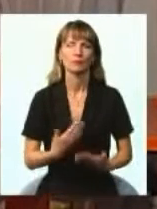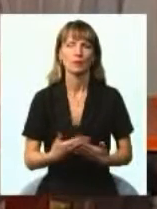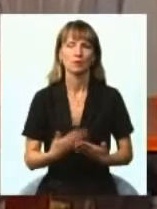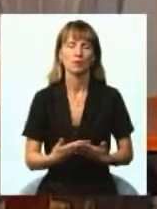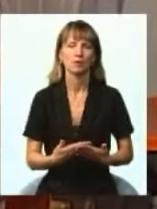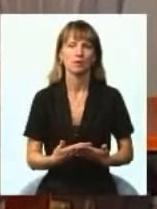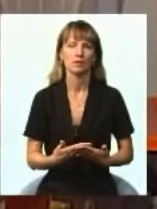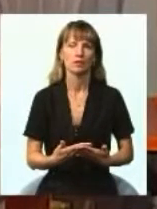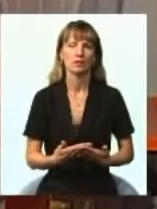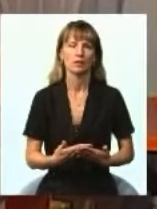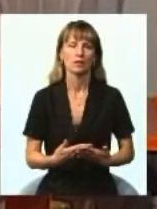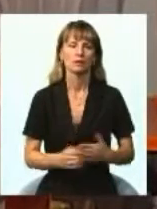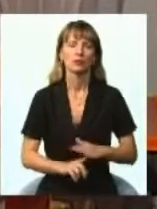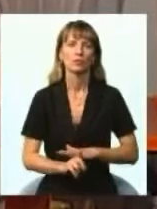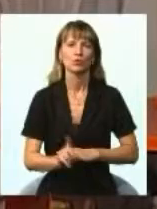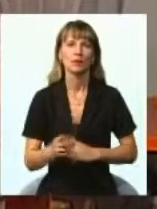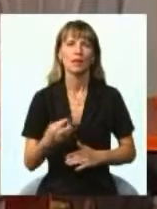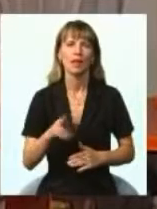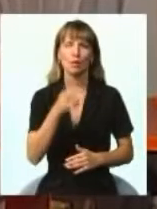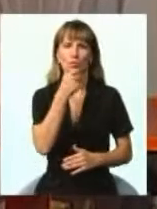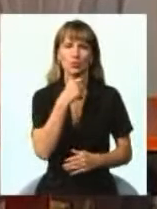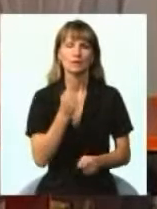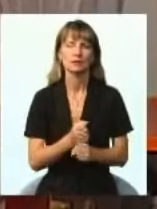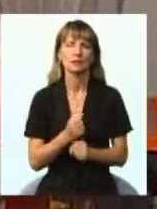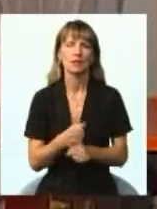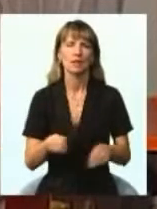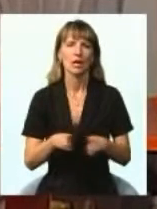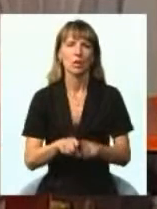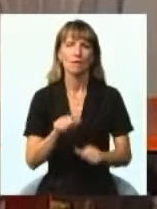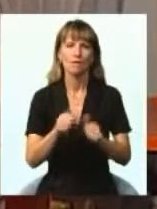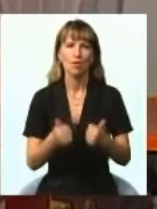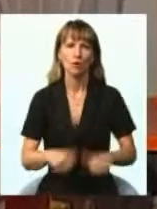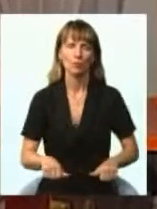Наприклад, спочатку для морозива роблять таку форму,